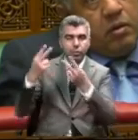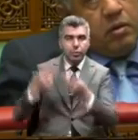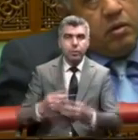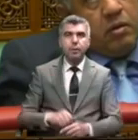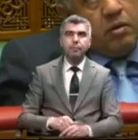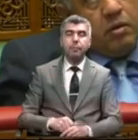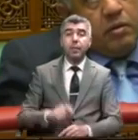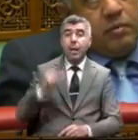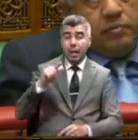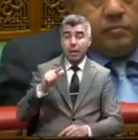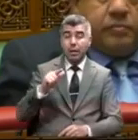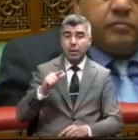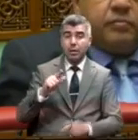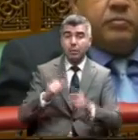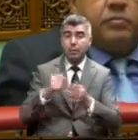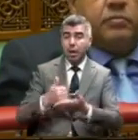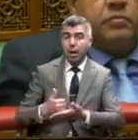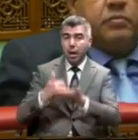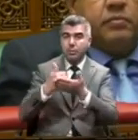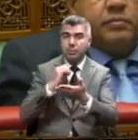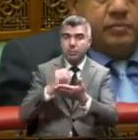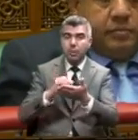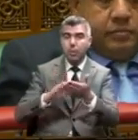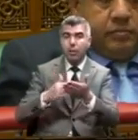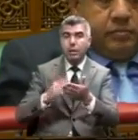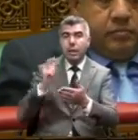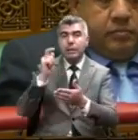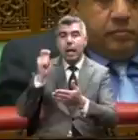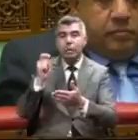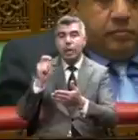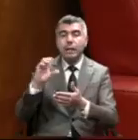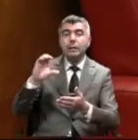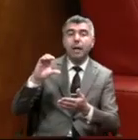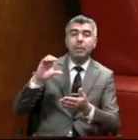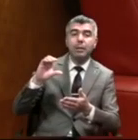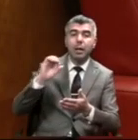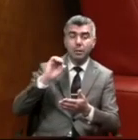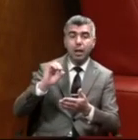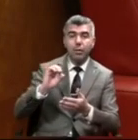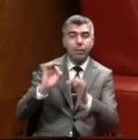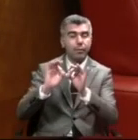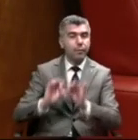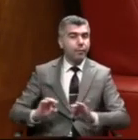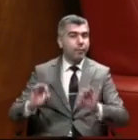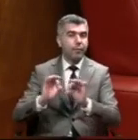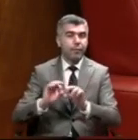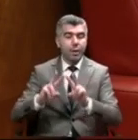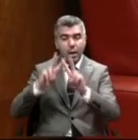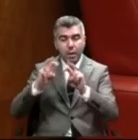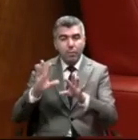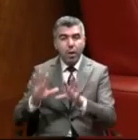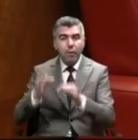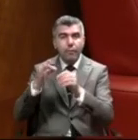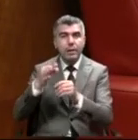هذه اللي خاصه يكونوا هاد الخدمه تكون محليا ماشي من طنجه ما تجي حتى للدار البيضاء باش يدار التجربه الناس